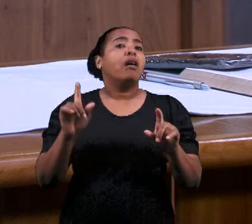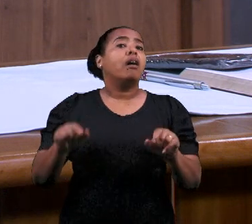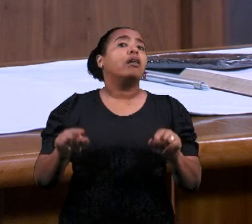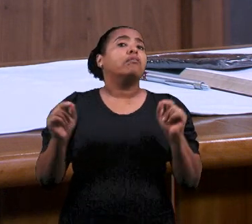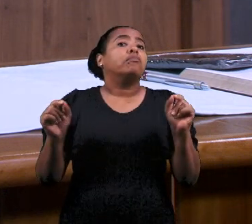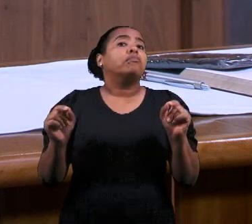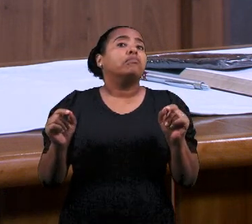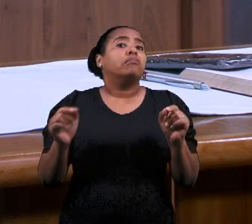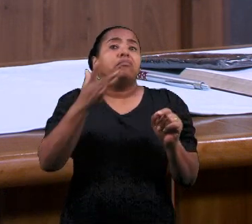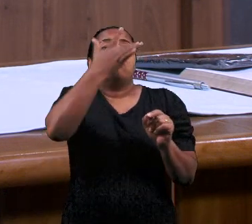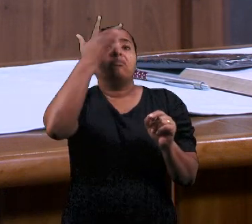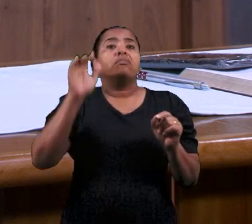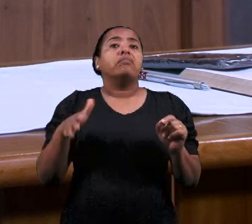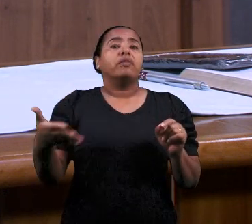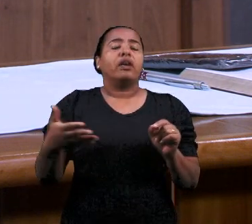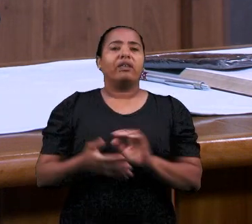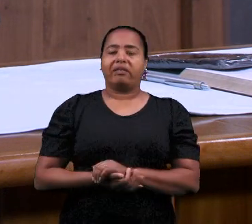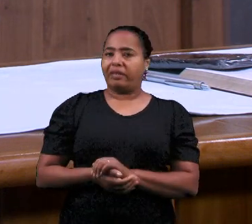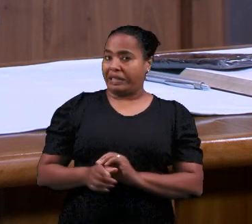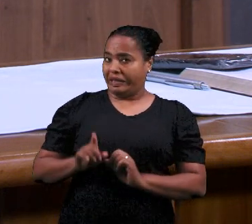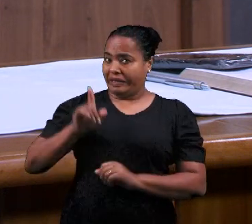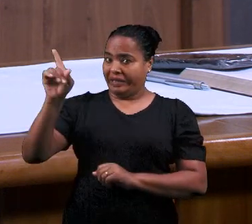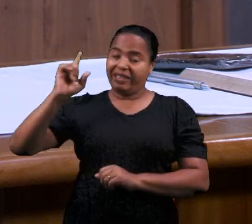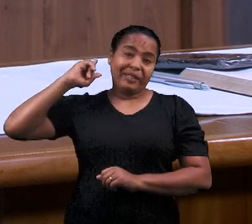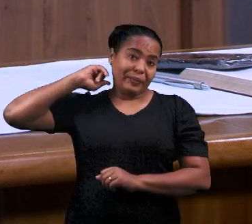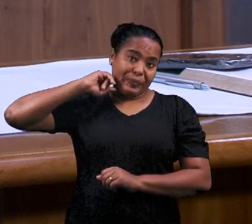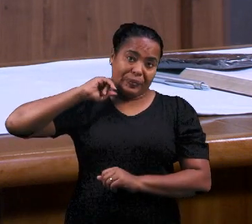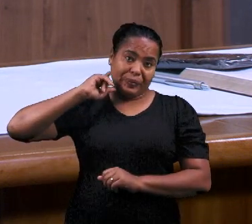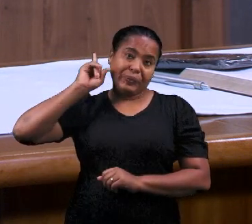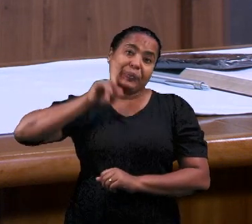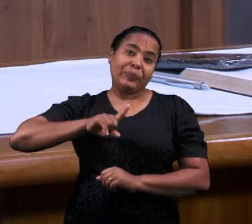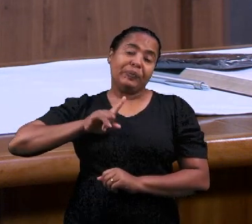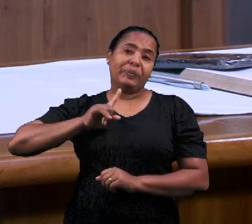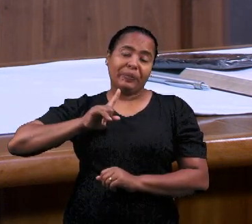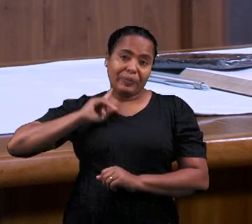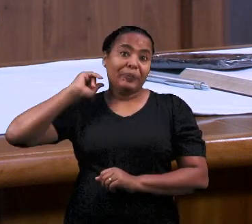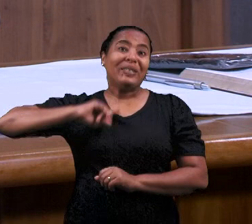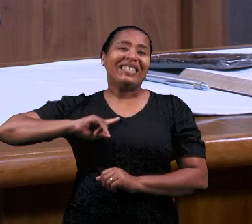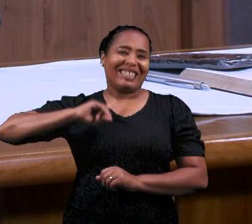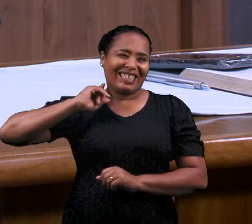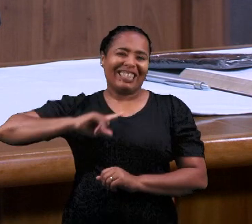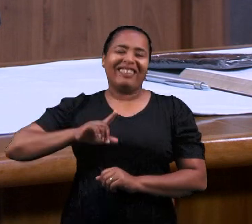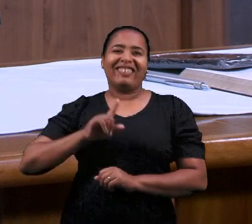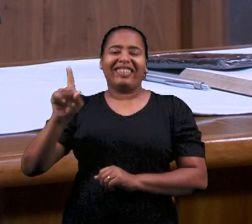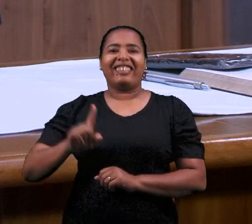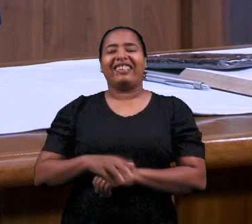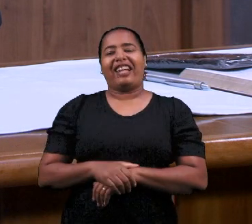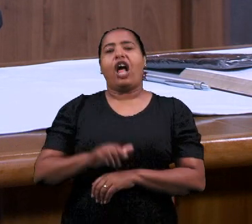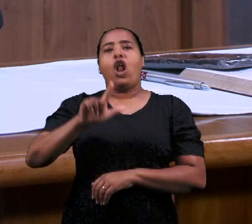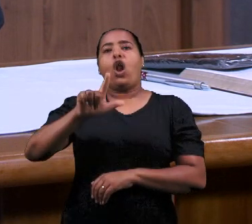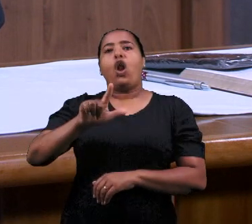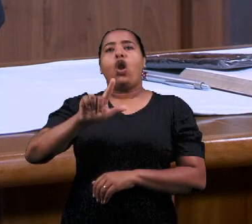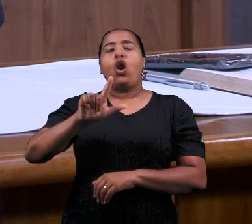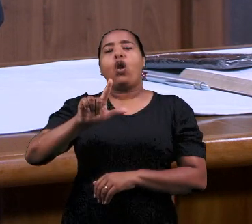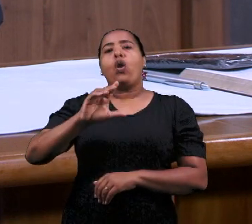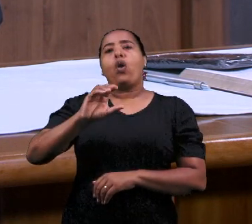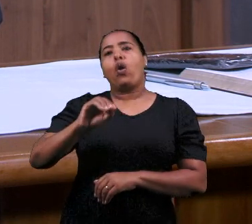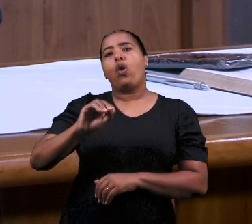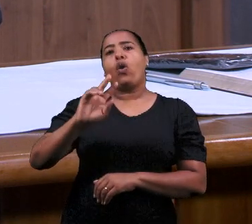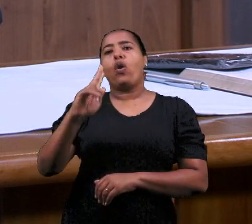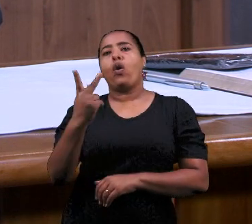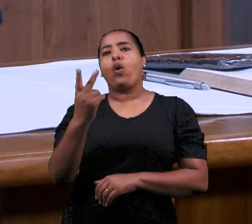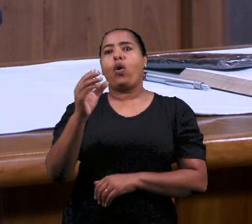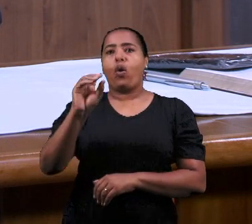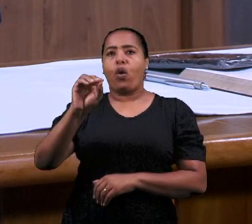de Minas Gerais, notre frère Laurent, dans la ville de Aimorés, dans la divise de l'État du Espírito Santo. Il va donner